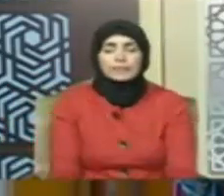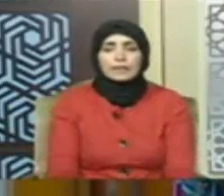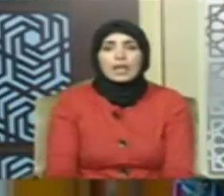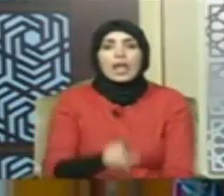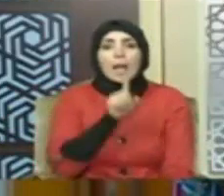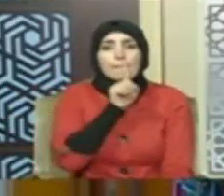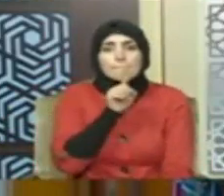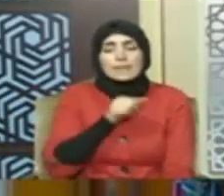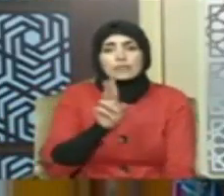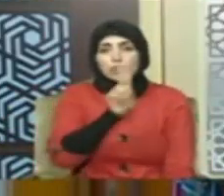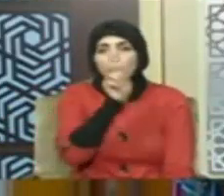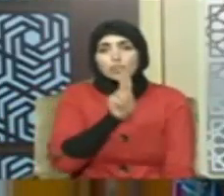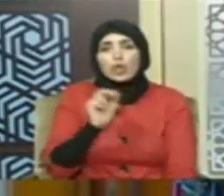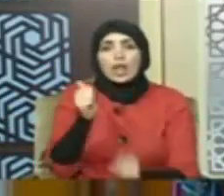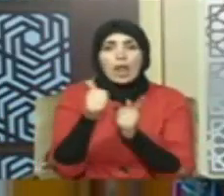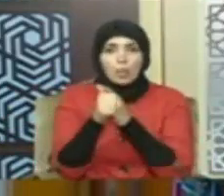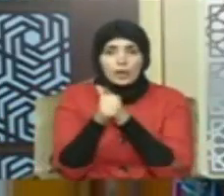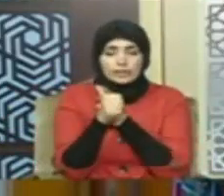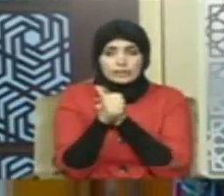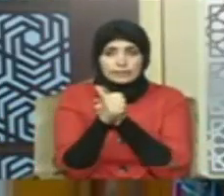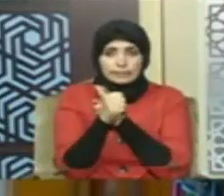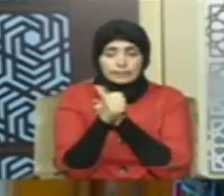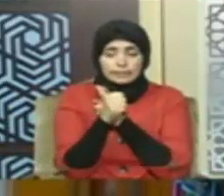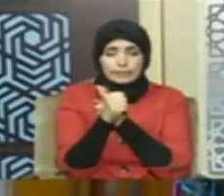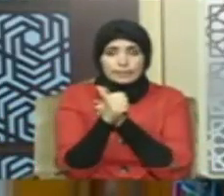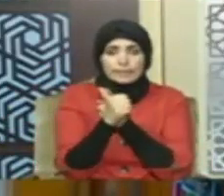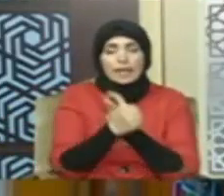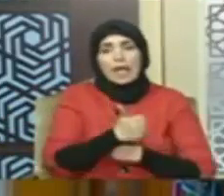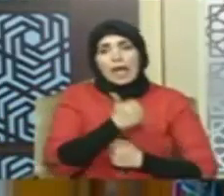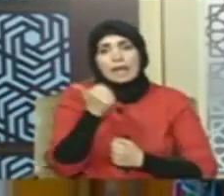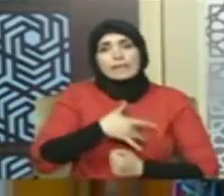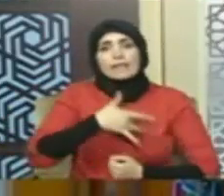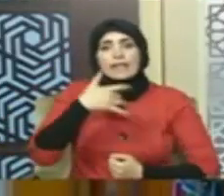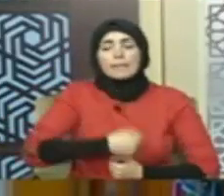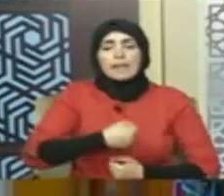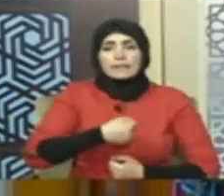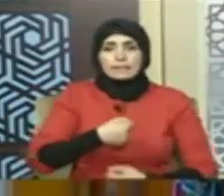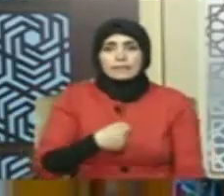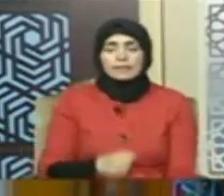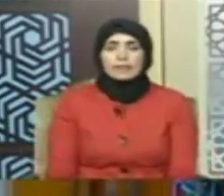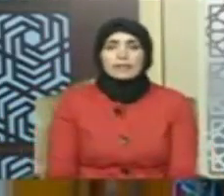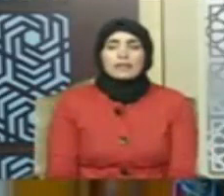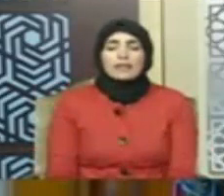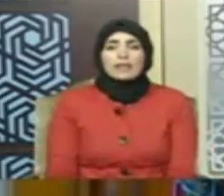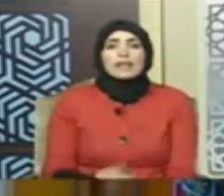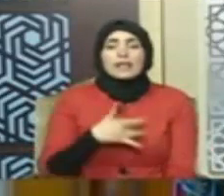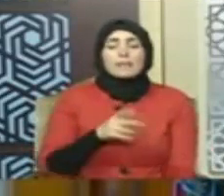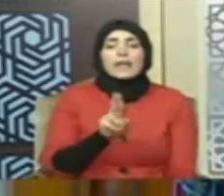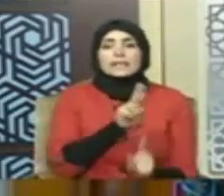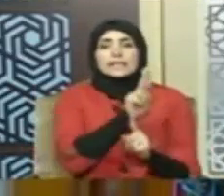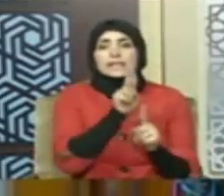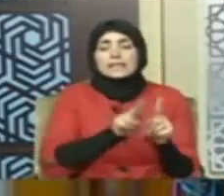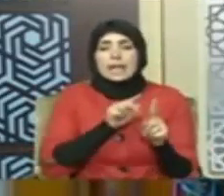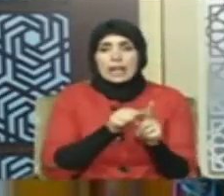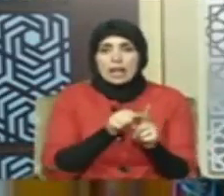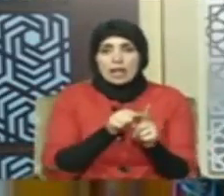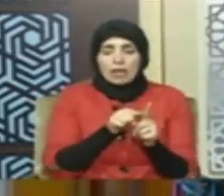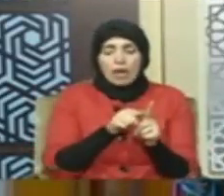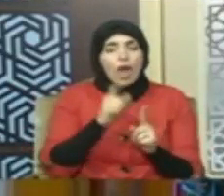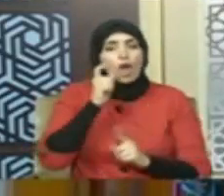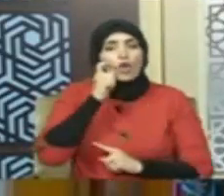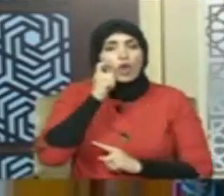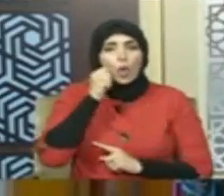أما السؤال الأول عن الإيمان، فقد سأل